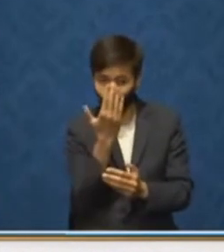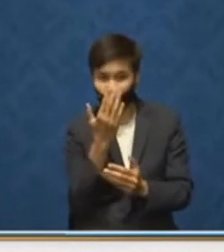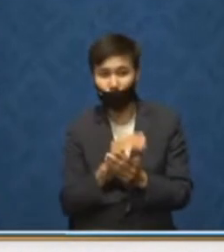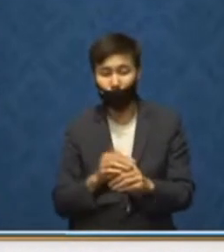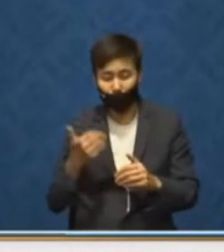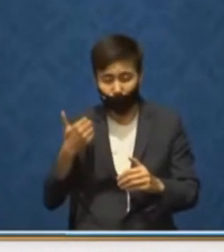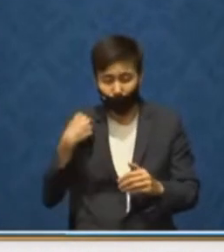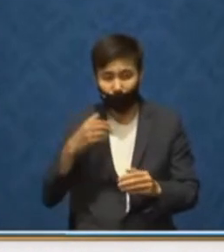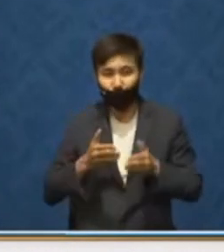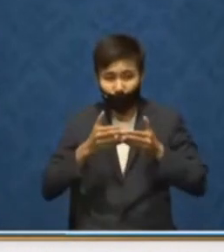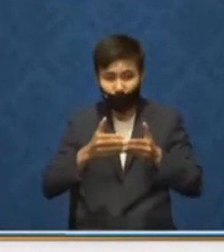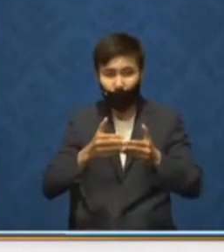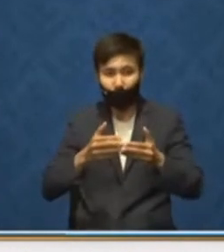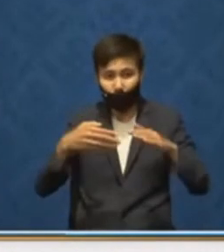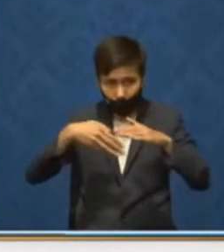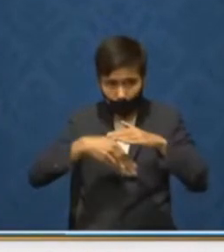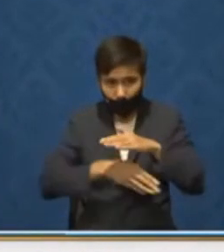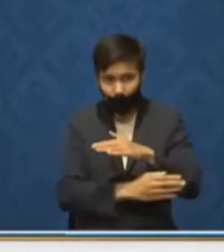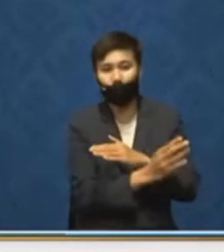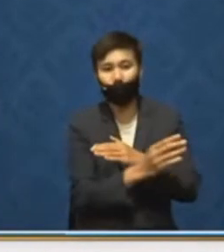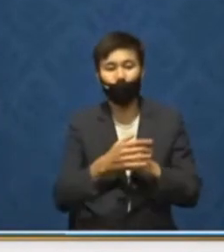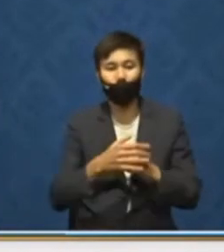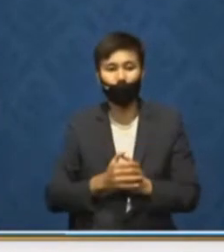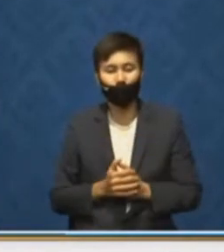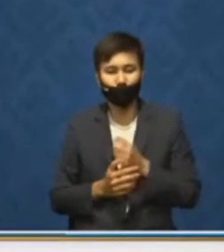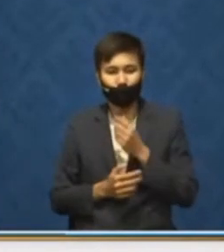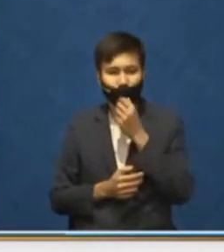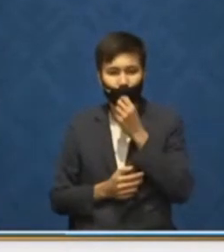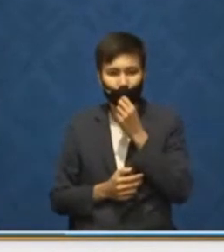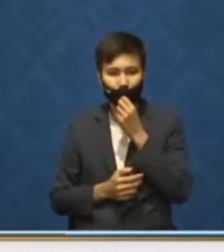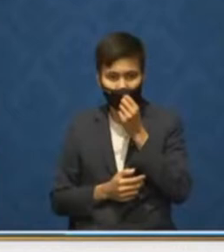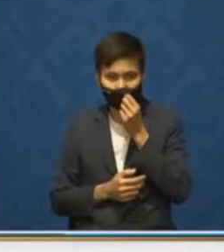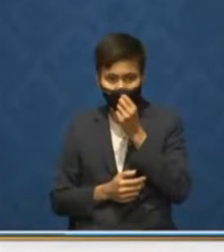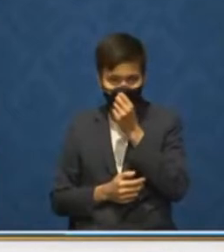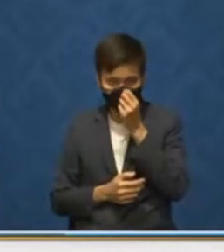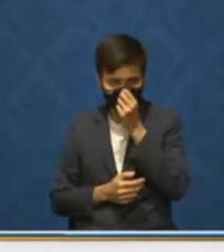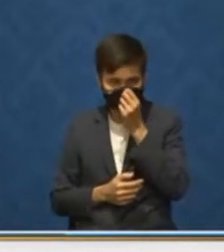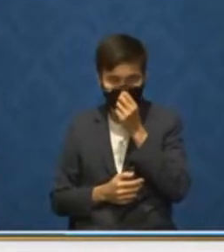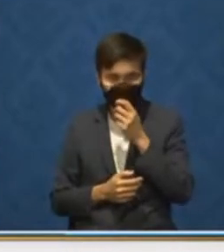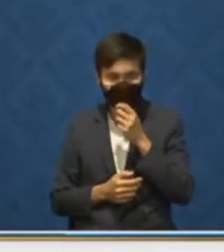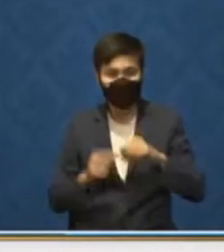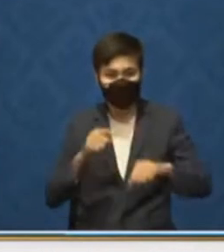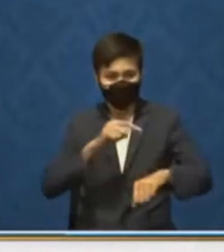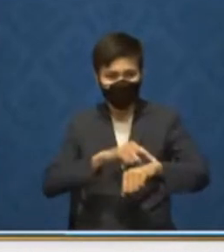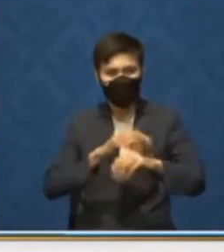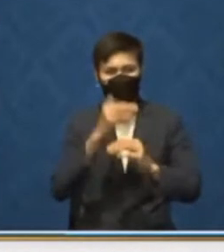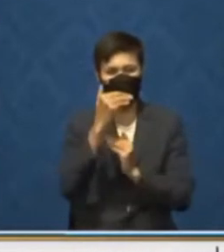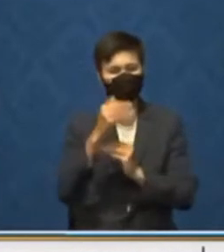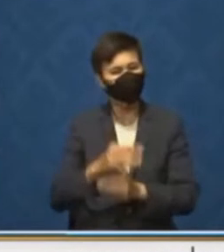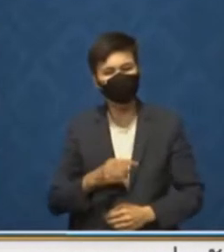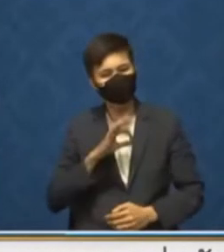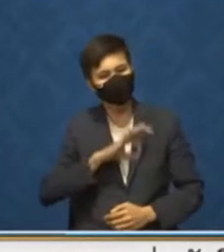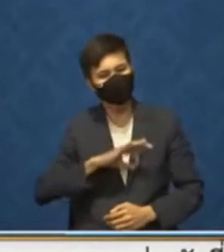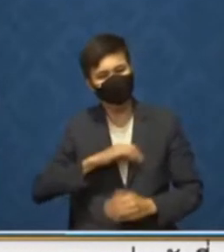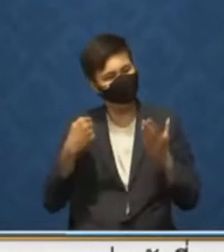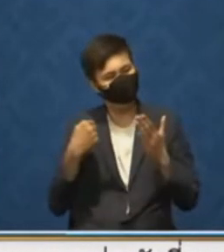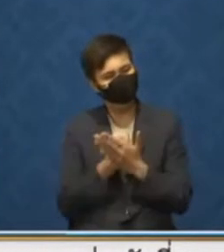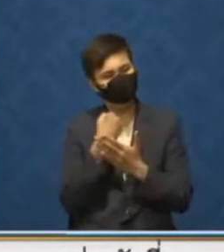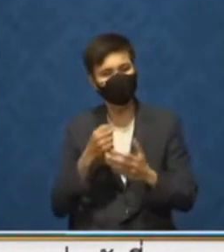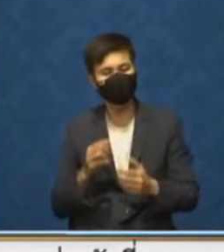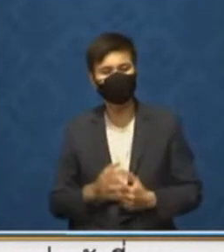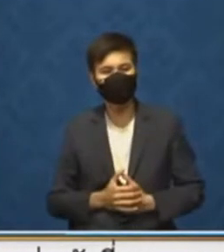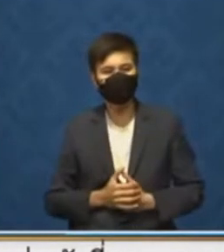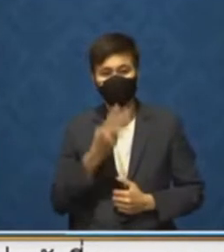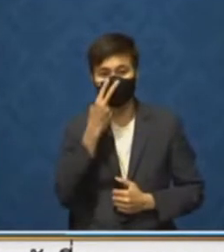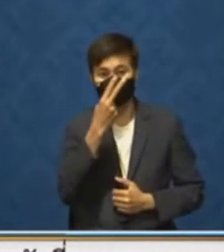นะร้อยละหน่วยงานนะครับครับต่อเลยครับเวลาจำกัดเสียดายจังเลยอ้าวที